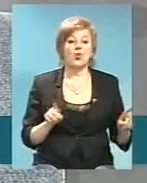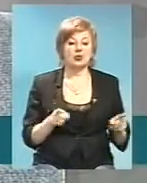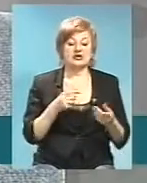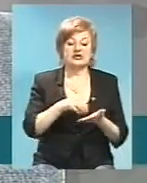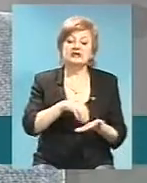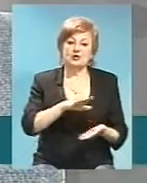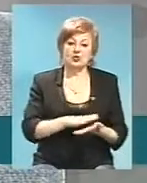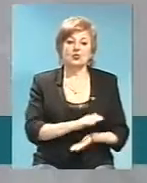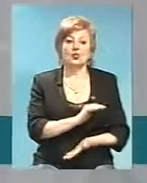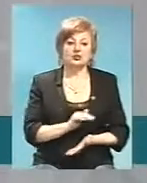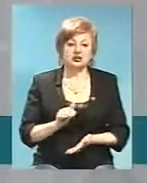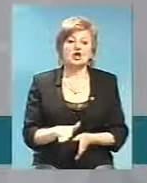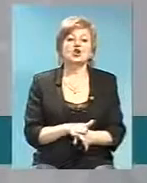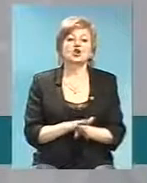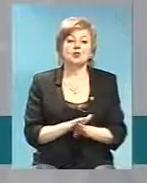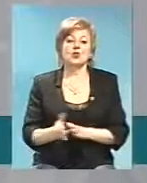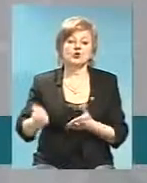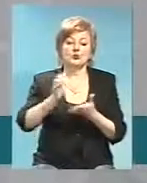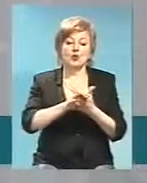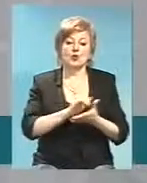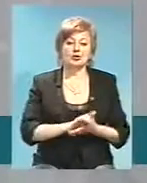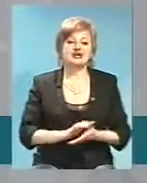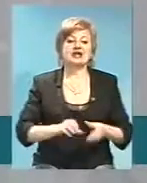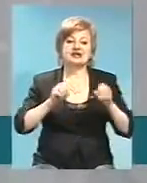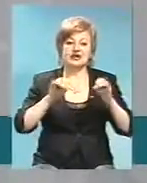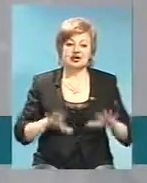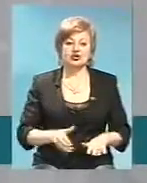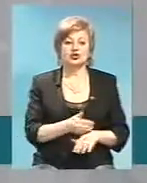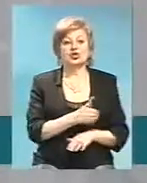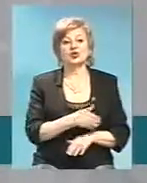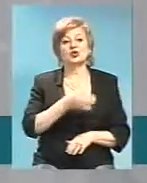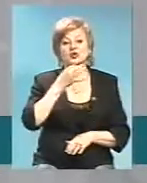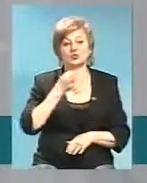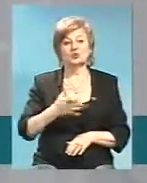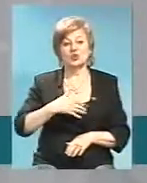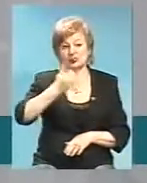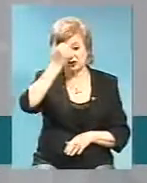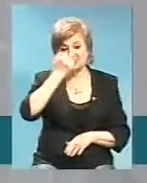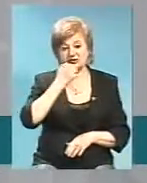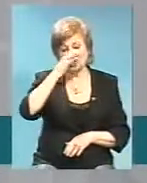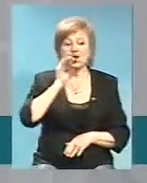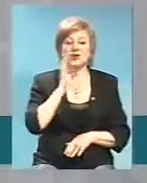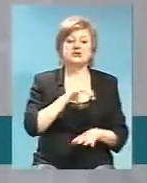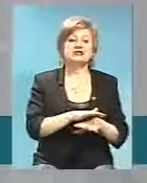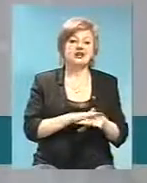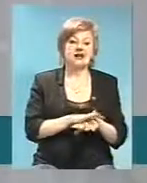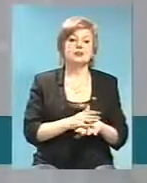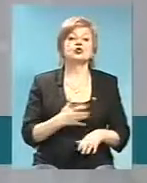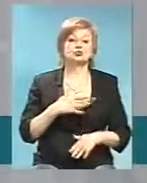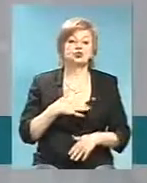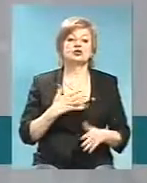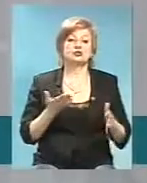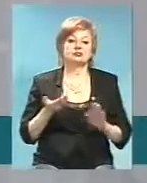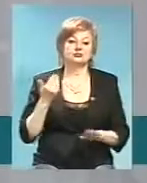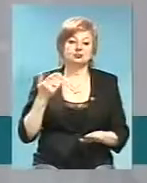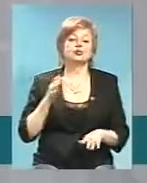обліку дітей і повністю ознайомитися з цим рішенням. І хочу сказати, ми вдячні батьківській громадськості, що до нас уже були